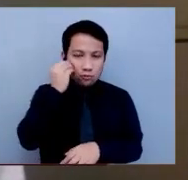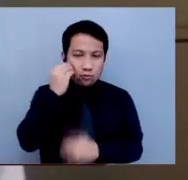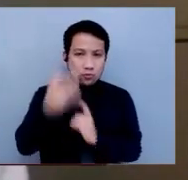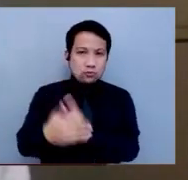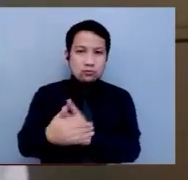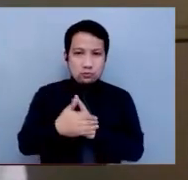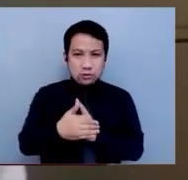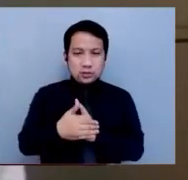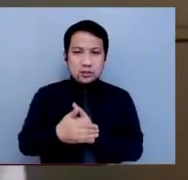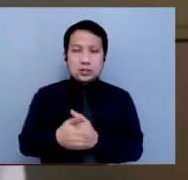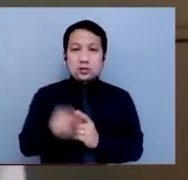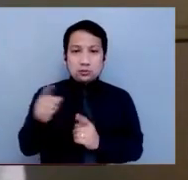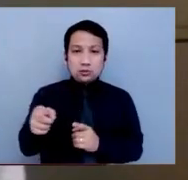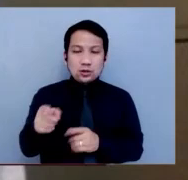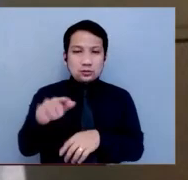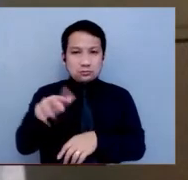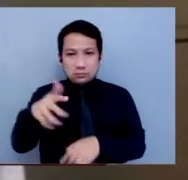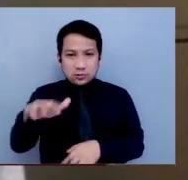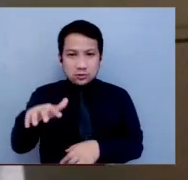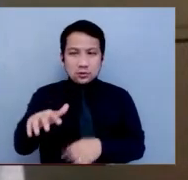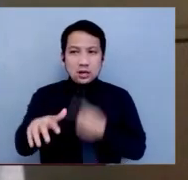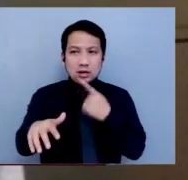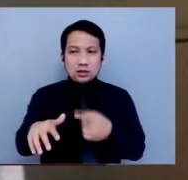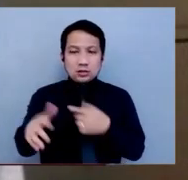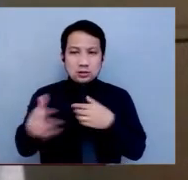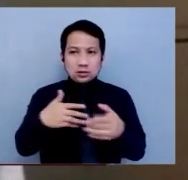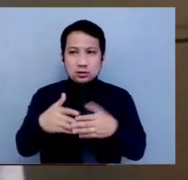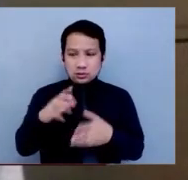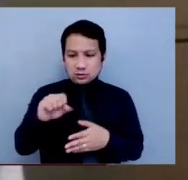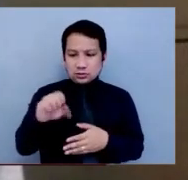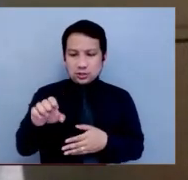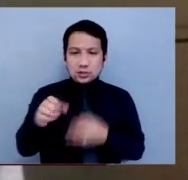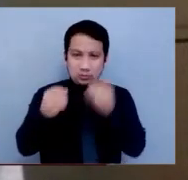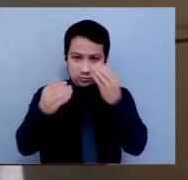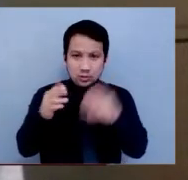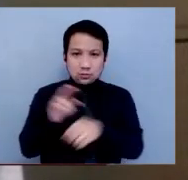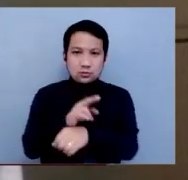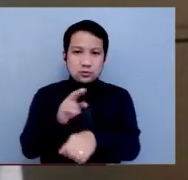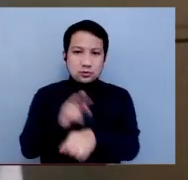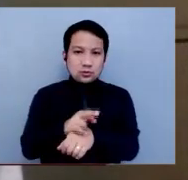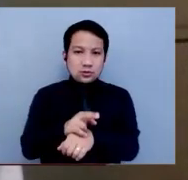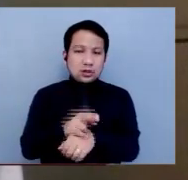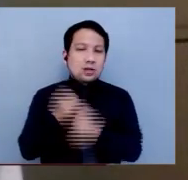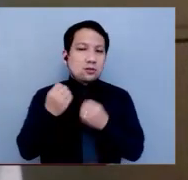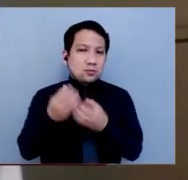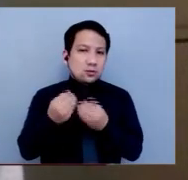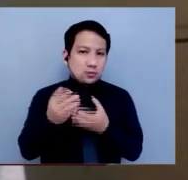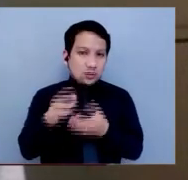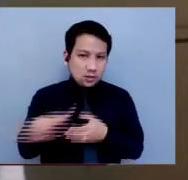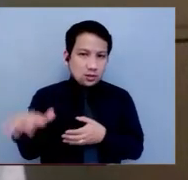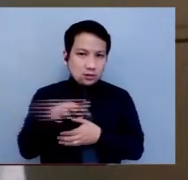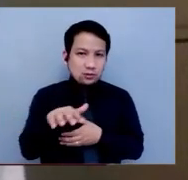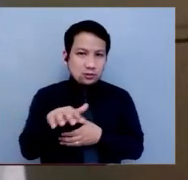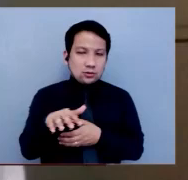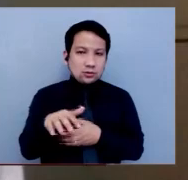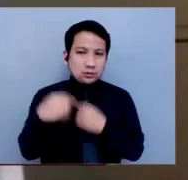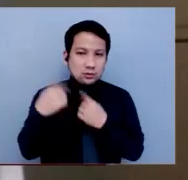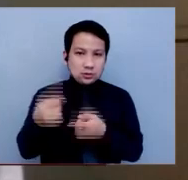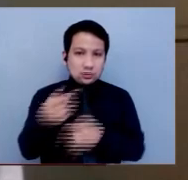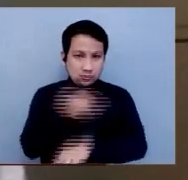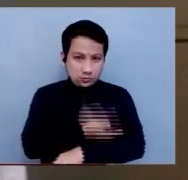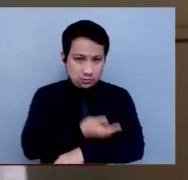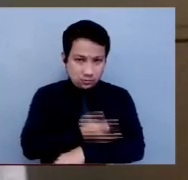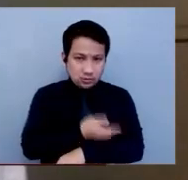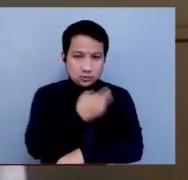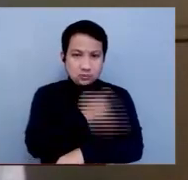lang muna ang mga mild at asymptomatic cases para magamit ng mga mas nangangailangan ang mga kama sa